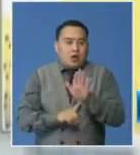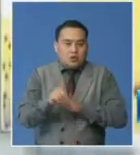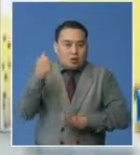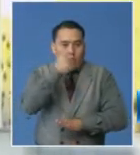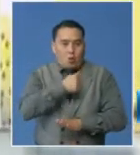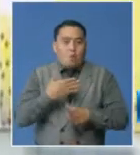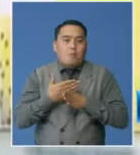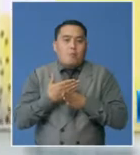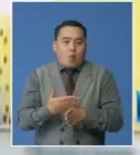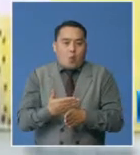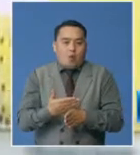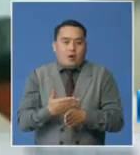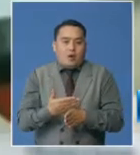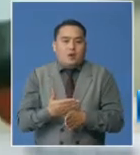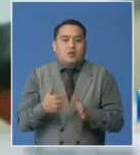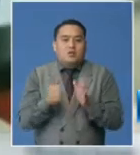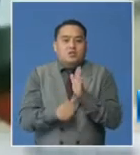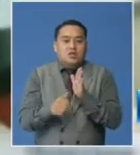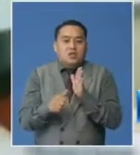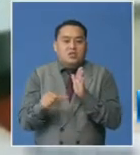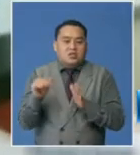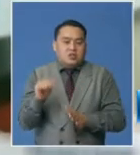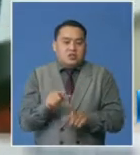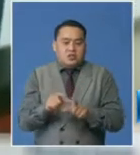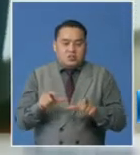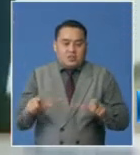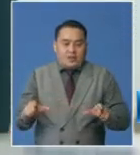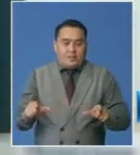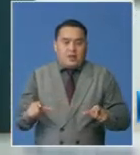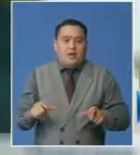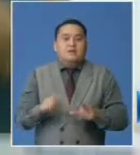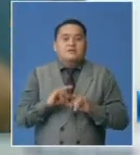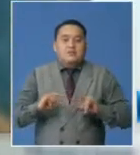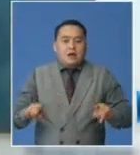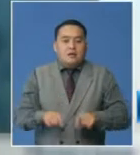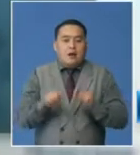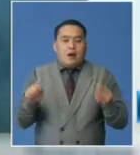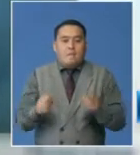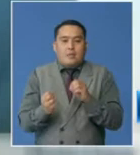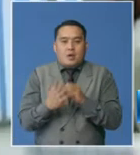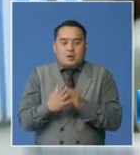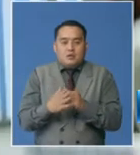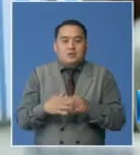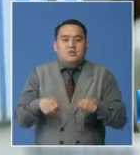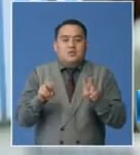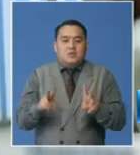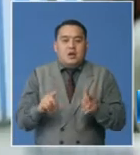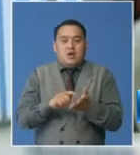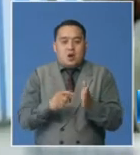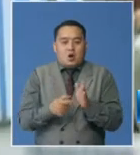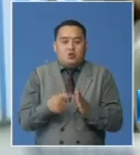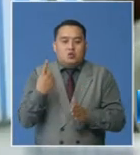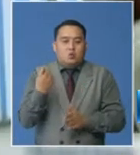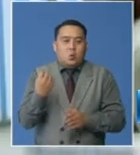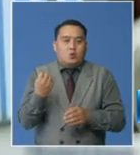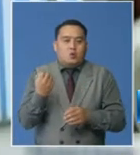года помощь уже получили более 6 тысяч жителей Приоралья. А в детских садах открыли 15 инклюзивных групп для